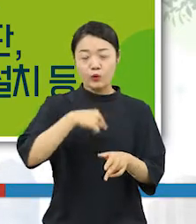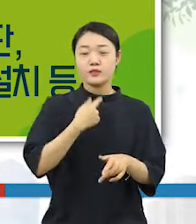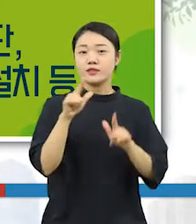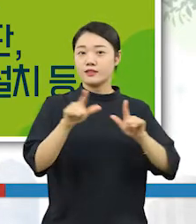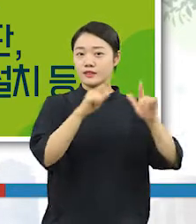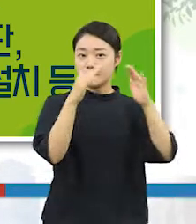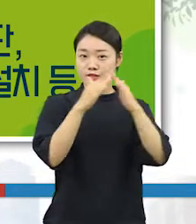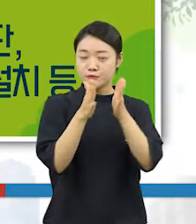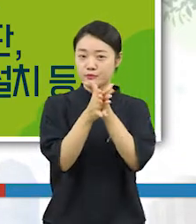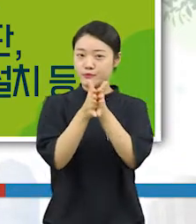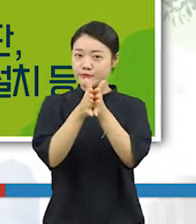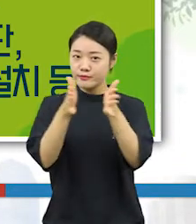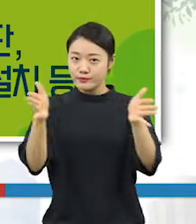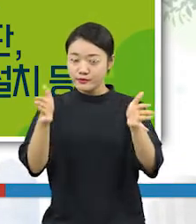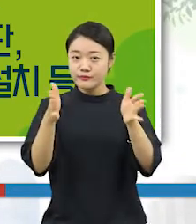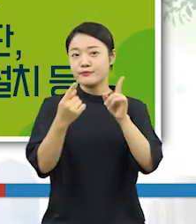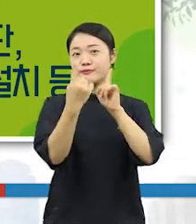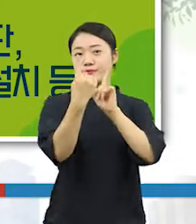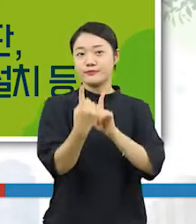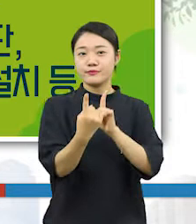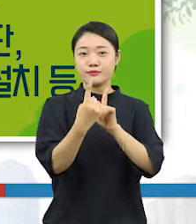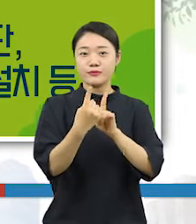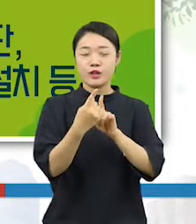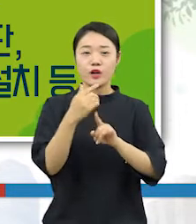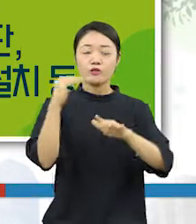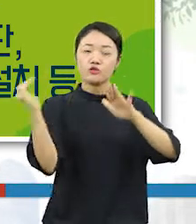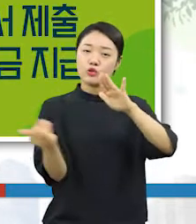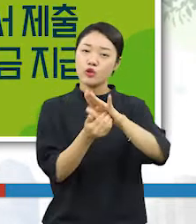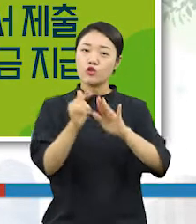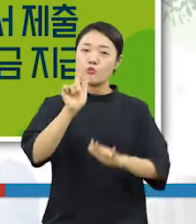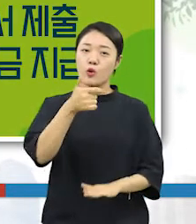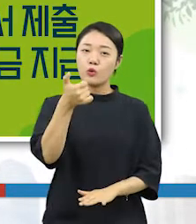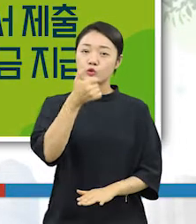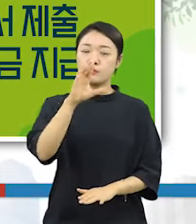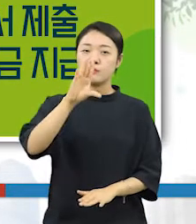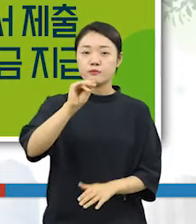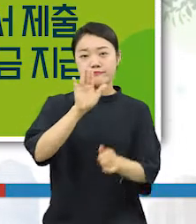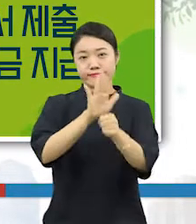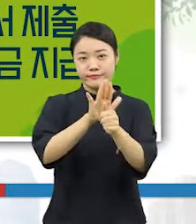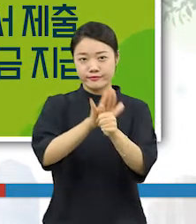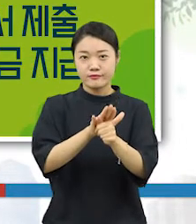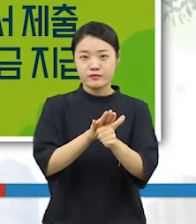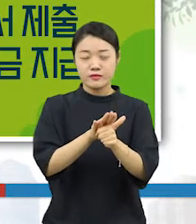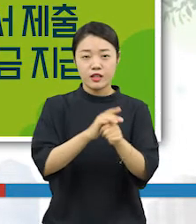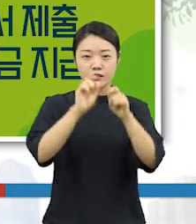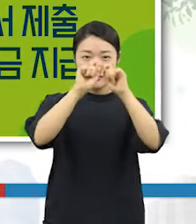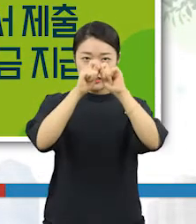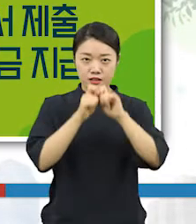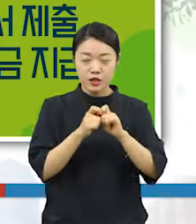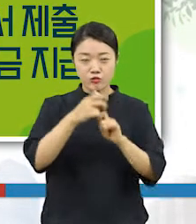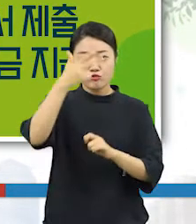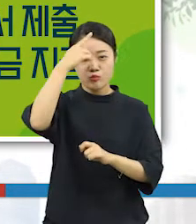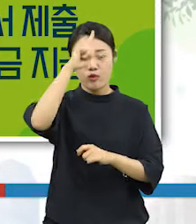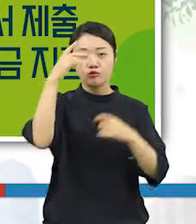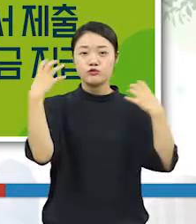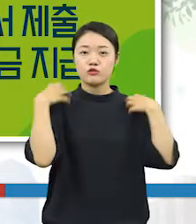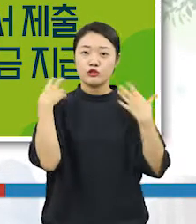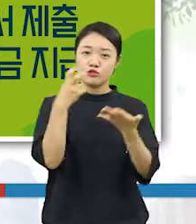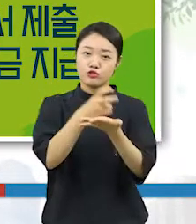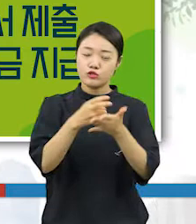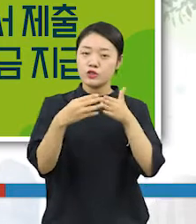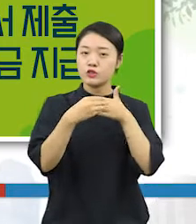주택 등을 대상으로 최대 650만 원까지 지원합니다. 자세한 사항은 부평구청 주차 지도과로 문의하시기